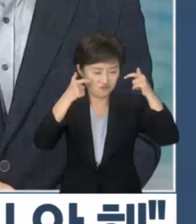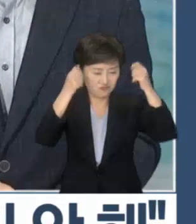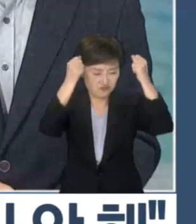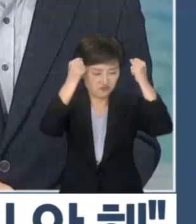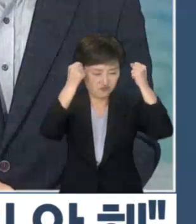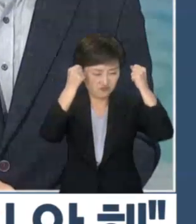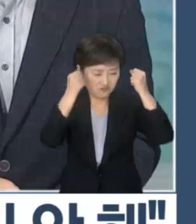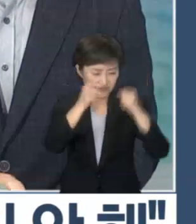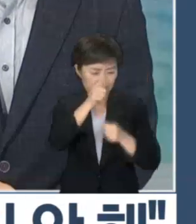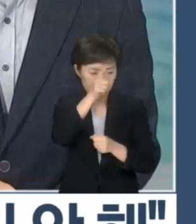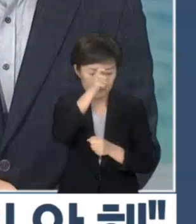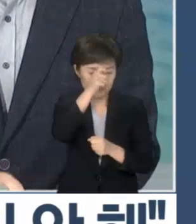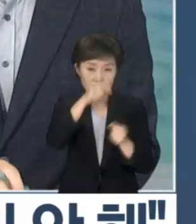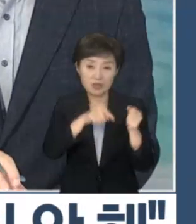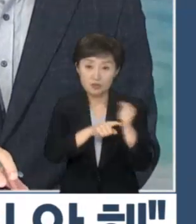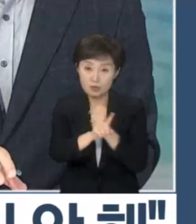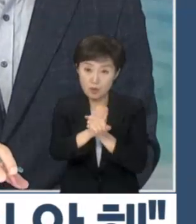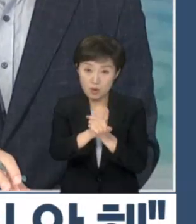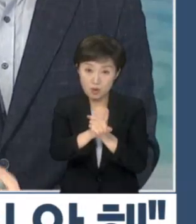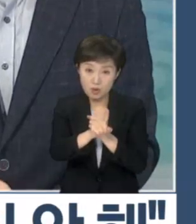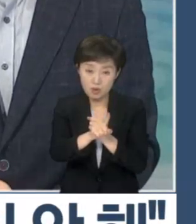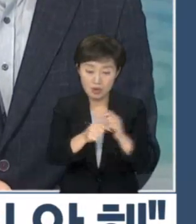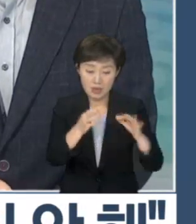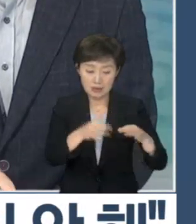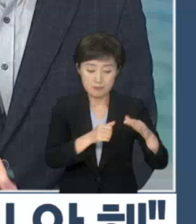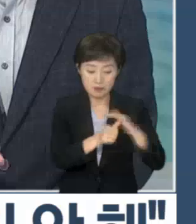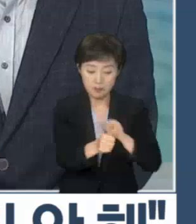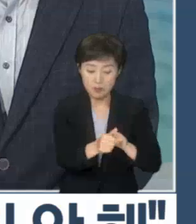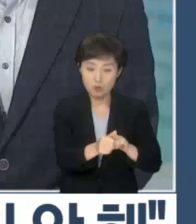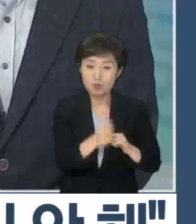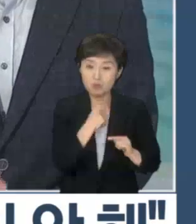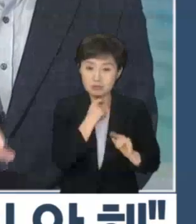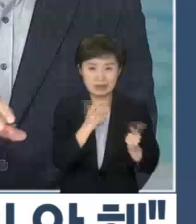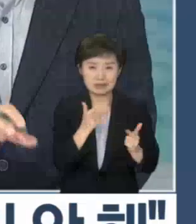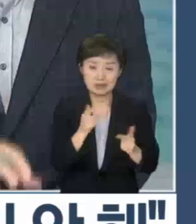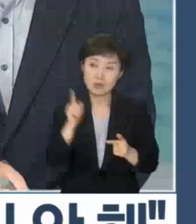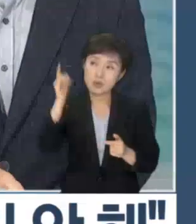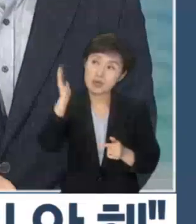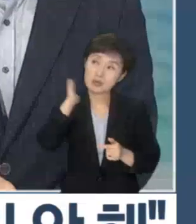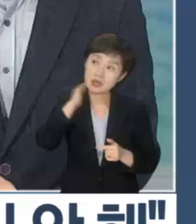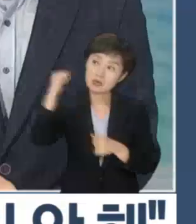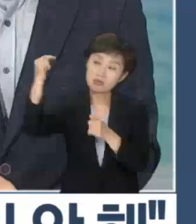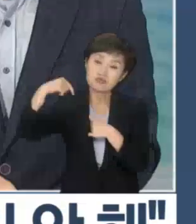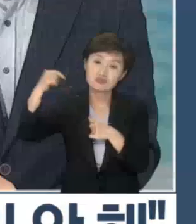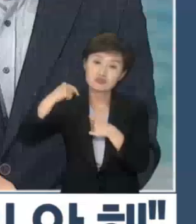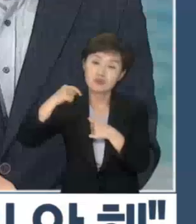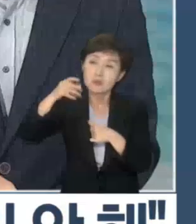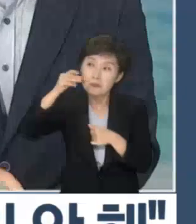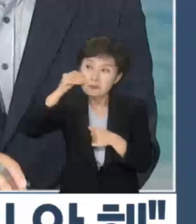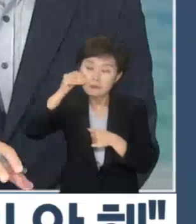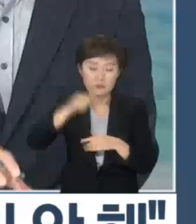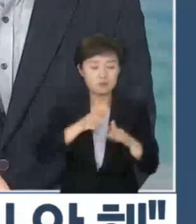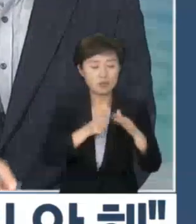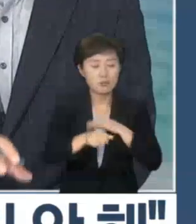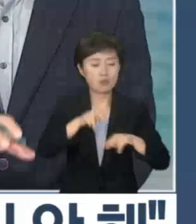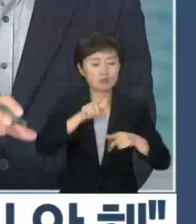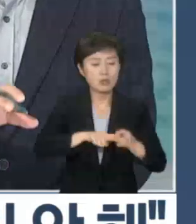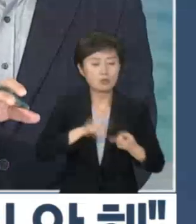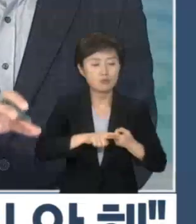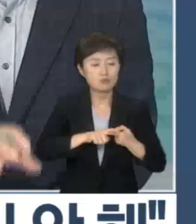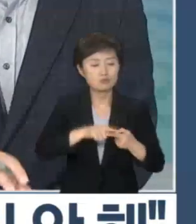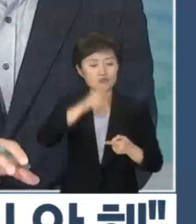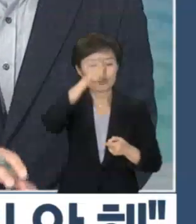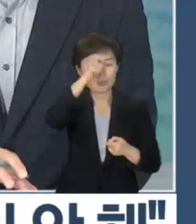계속 버티고 있어요. 그 이유는 본인의 의지가 아니고 용산에서 다른 대안을 못 찾고 있는 겁니다. 그리고 실제